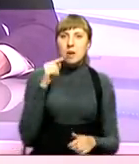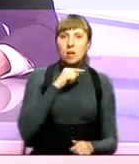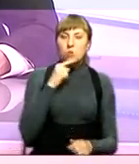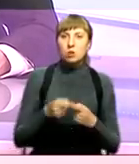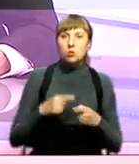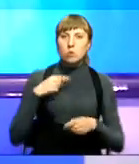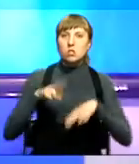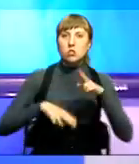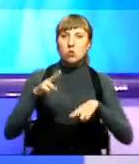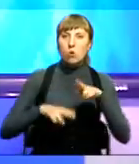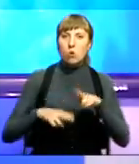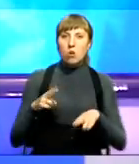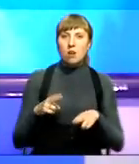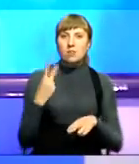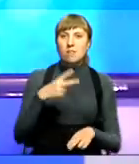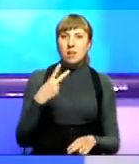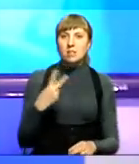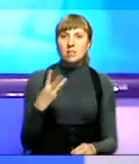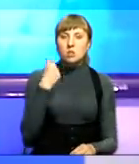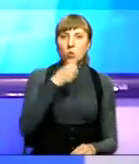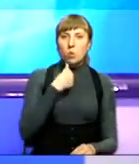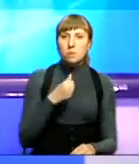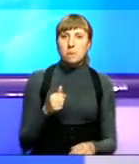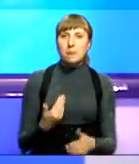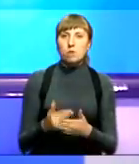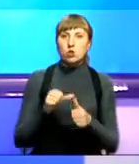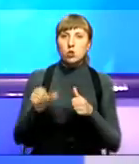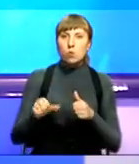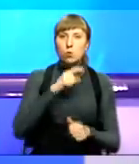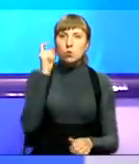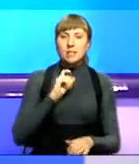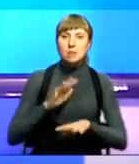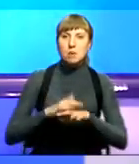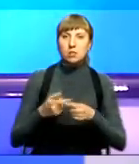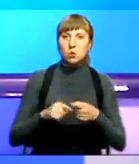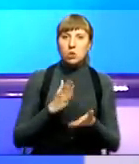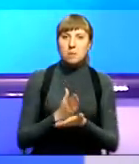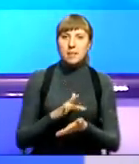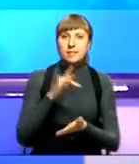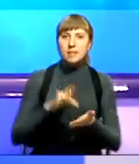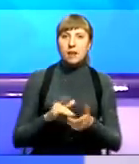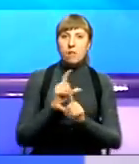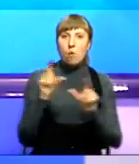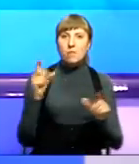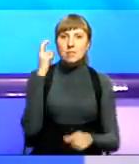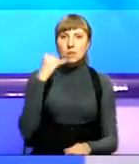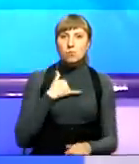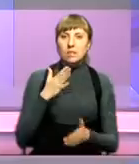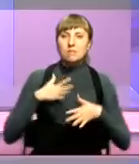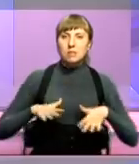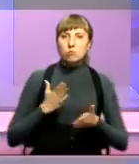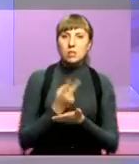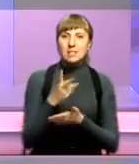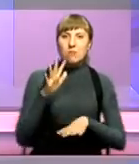строили худо-бедно 23 года. Ну вот кроме украинских банков, которые имеют центральные офисы в Киеве, у нас в Крыму есть два